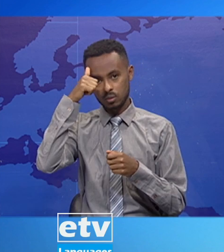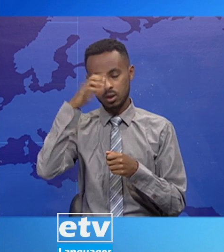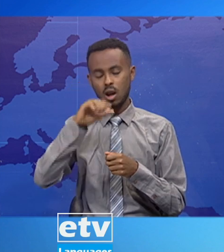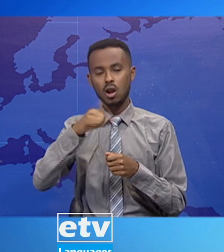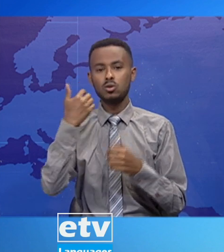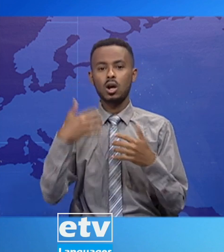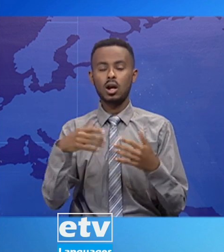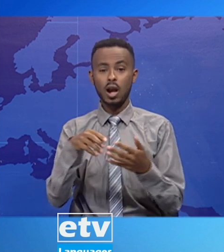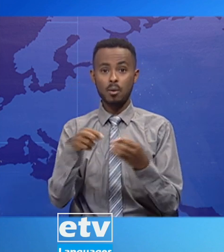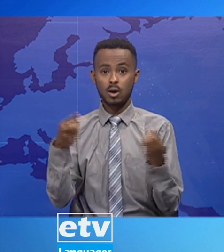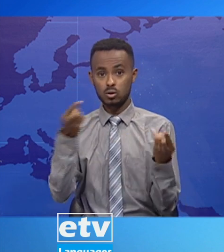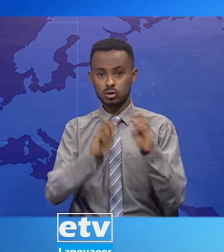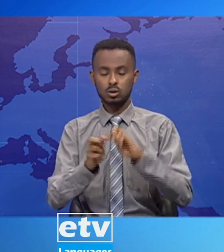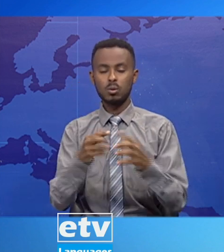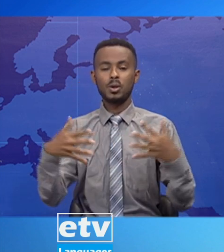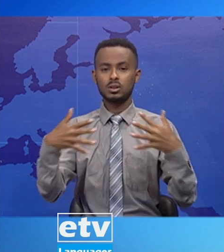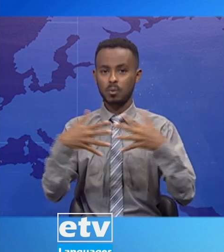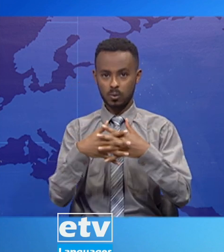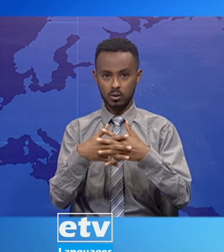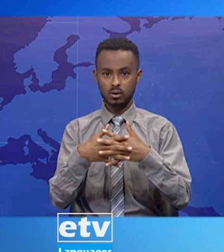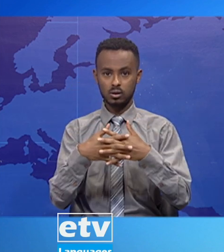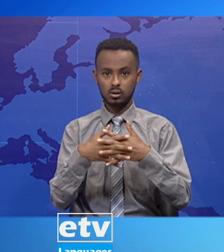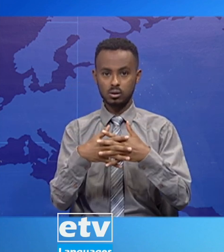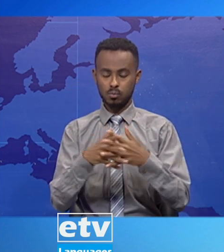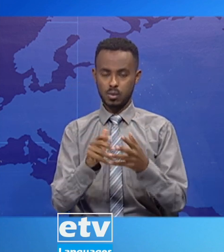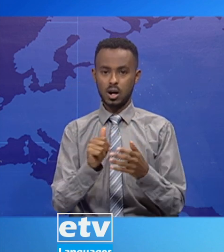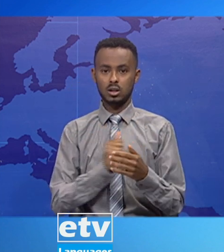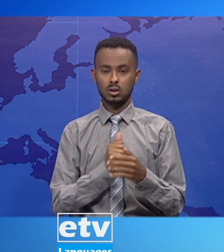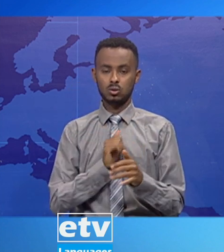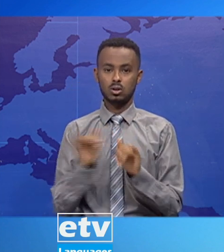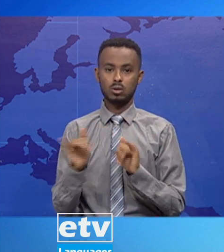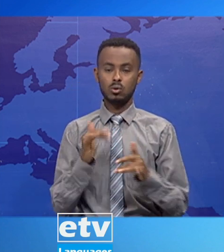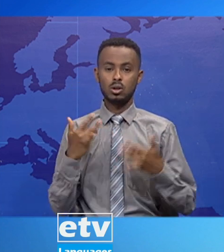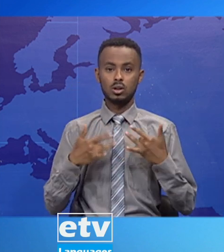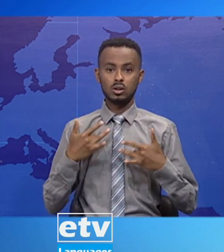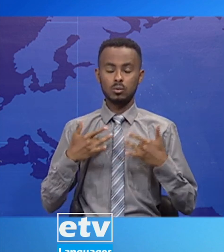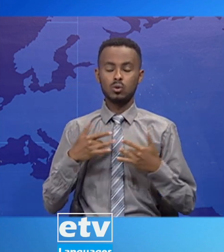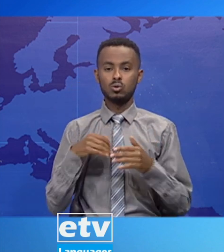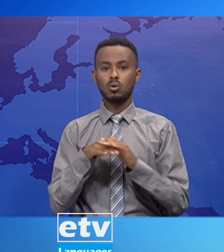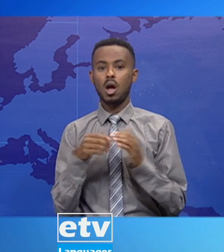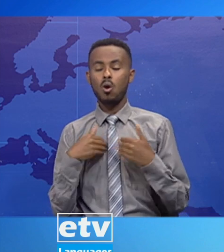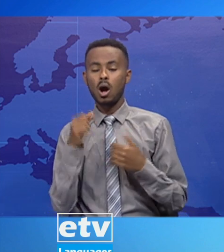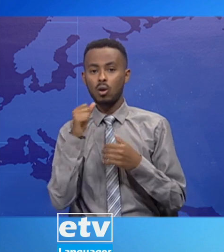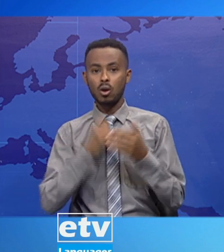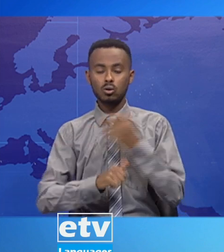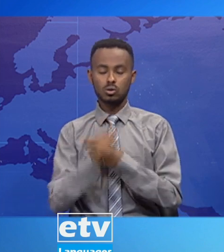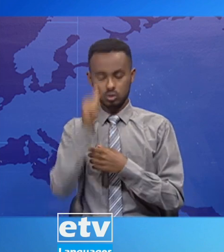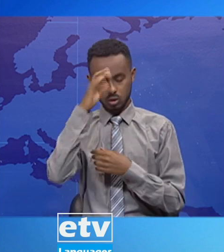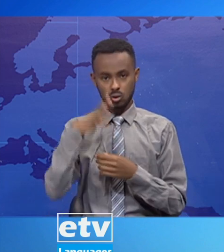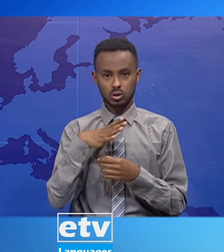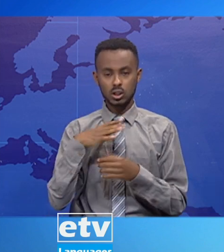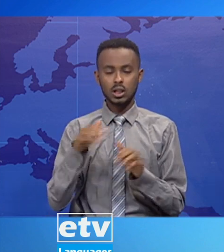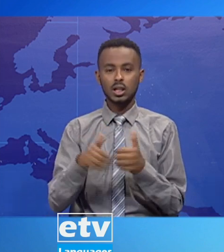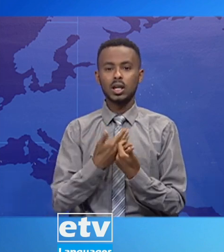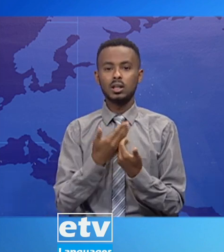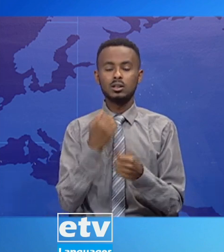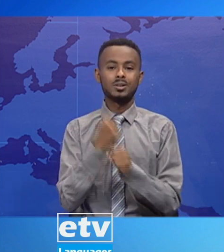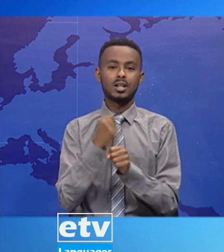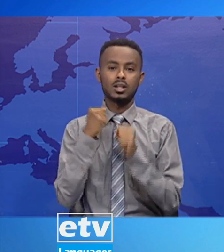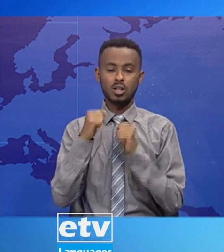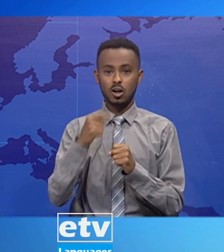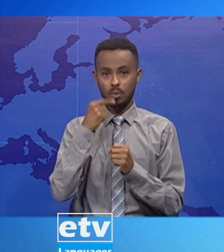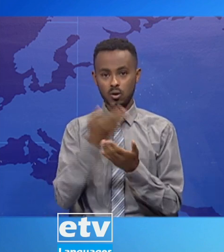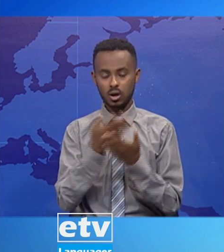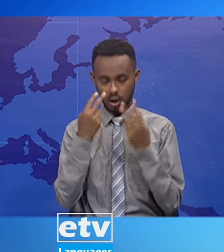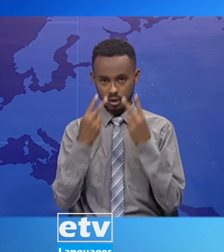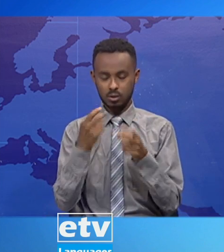ሌሎች አቀናባሪዎችን ደግሞ በማስተባበር በራሳቸው ደግሞ ስሜት ውስጥ ሆነው ያሉ አካል ጉዳተኛ የሆኑ ሰዎች እንዴት መስራት ይችላሉ የሚለውን